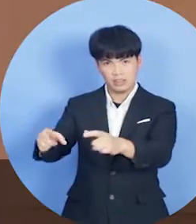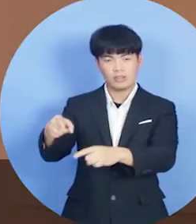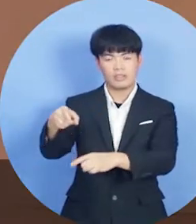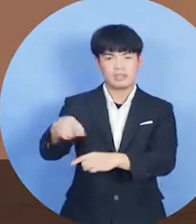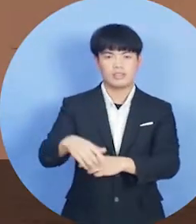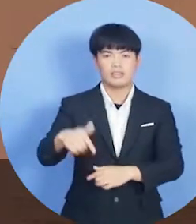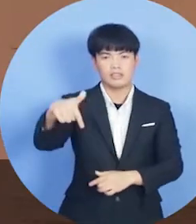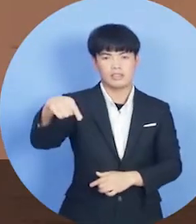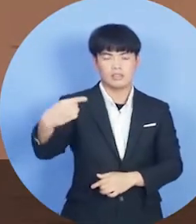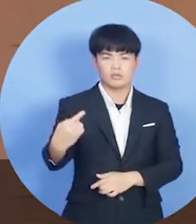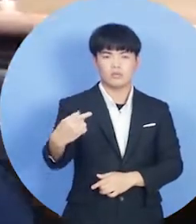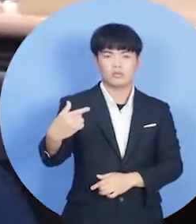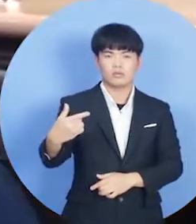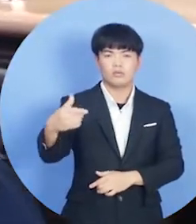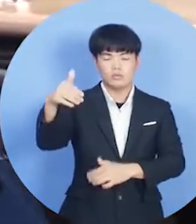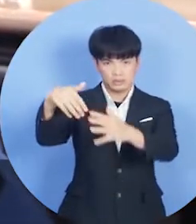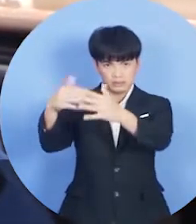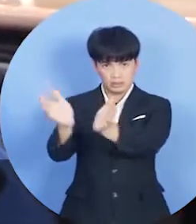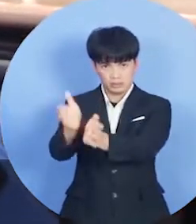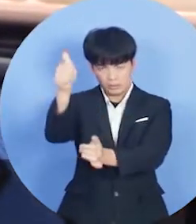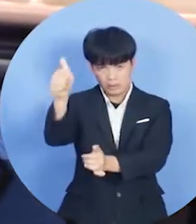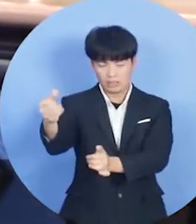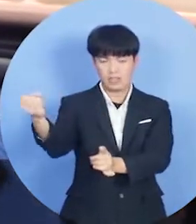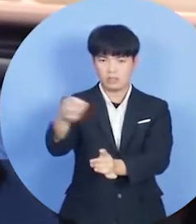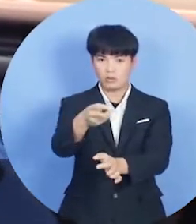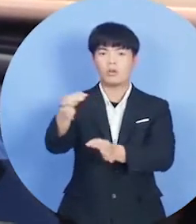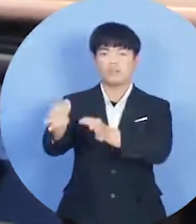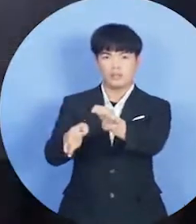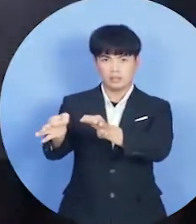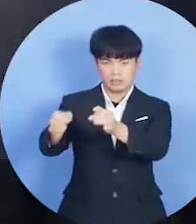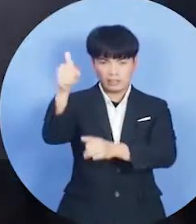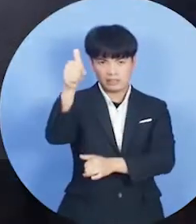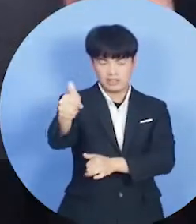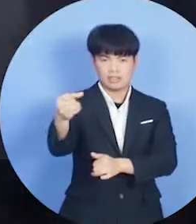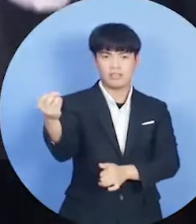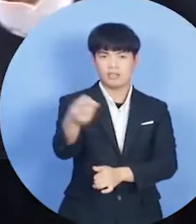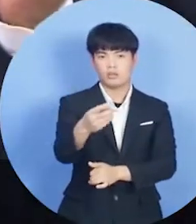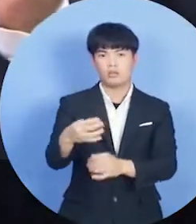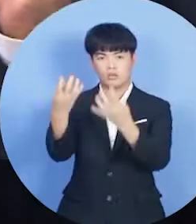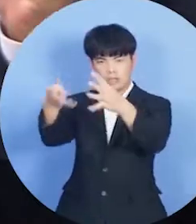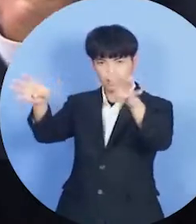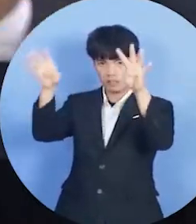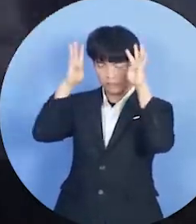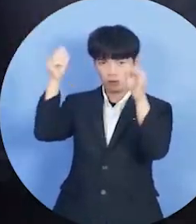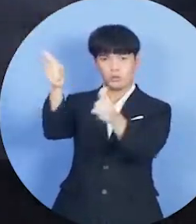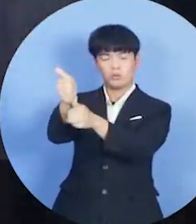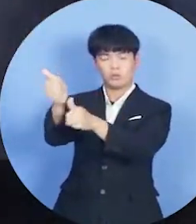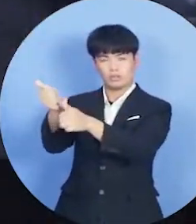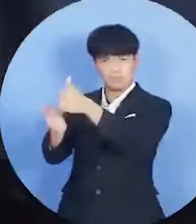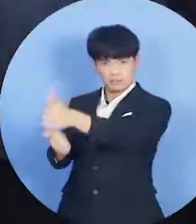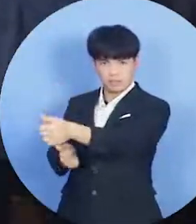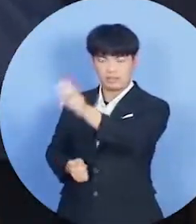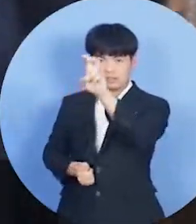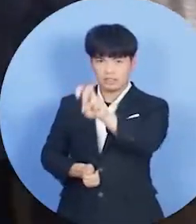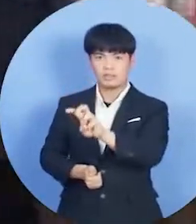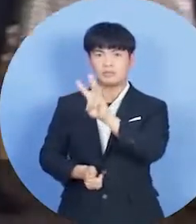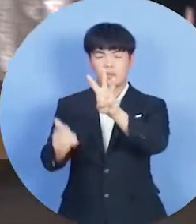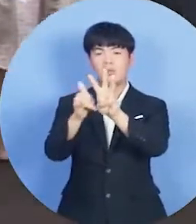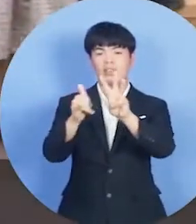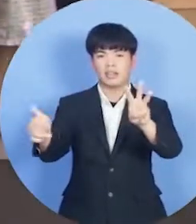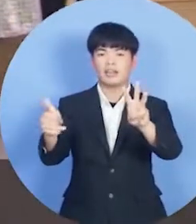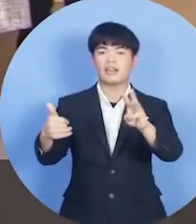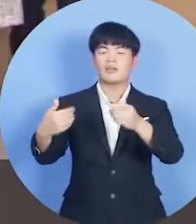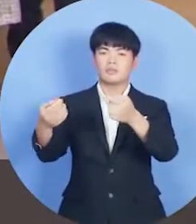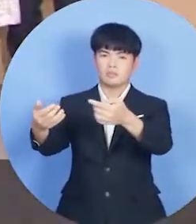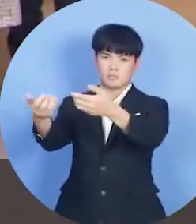조지스 카운티의 러션 베이커 군수를 비롯한 경제개발공사 회장과 기업인, 메릴랜드 주립대학 부총장 등 다양하게